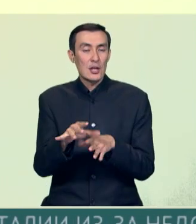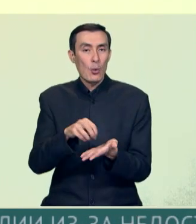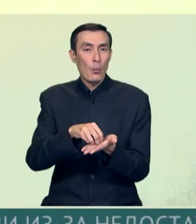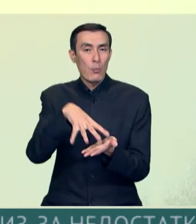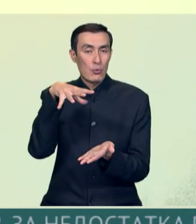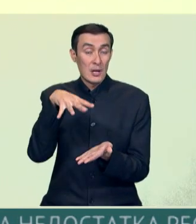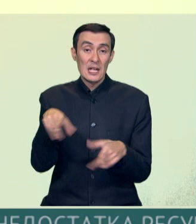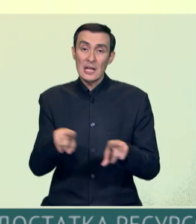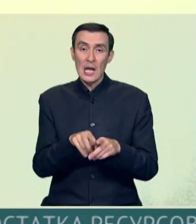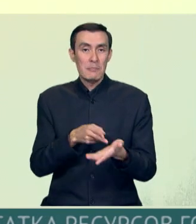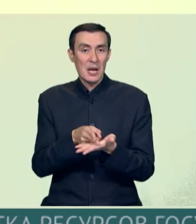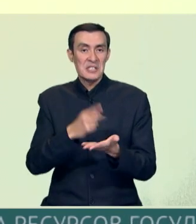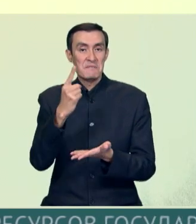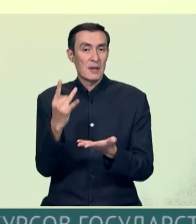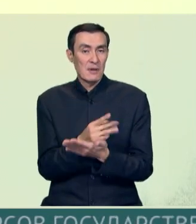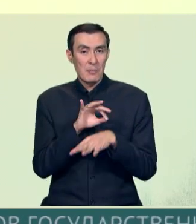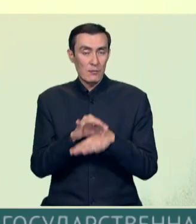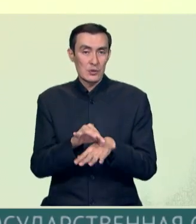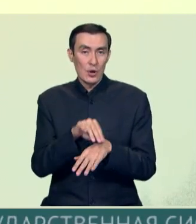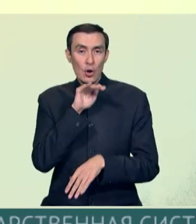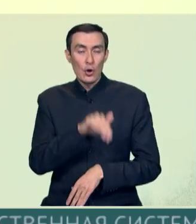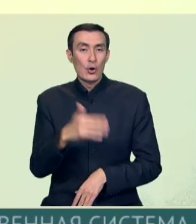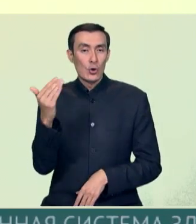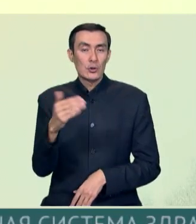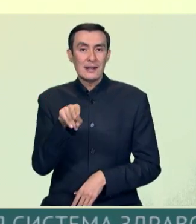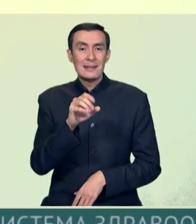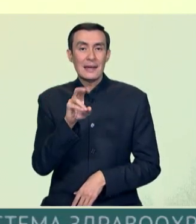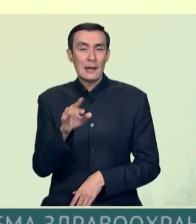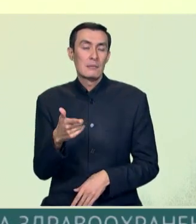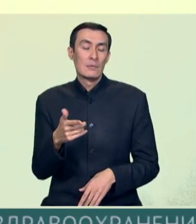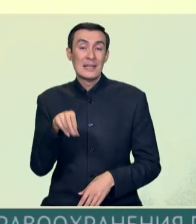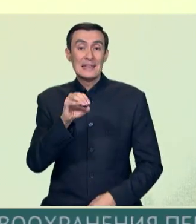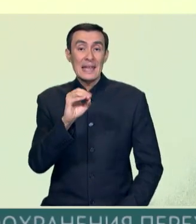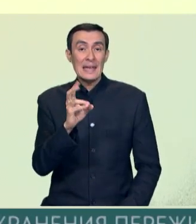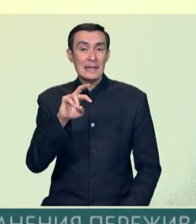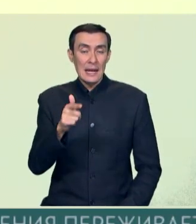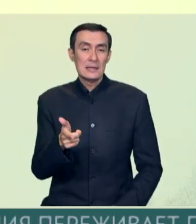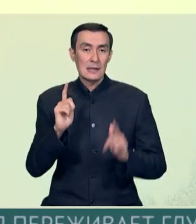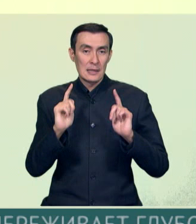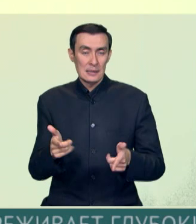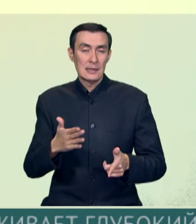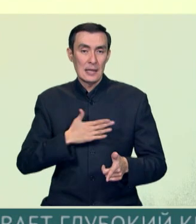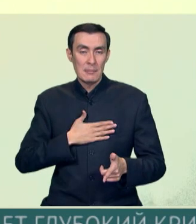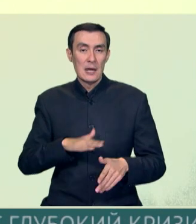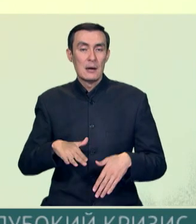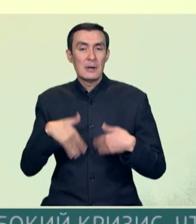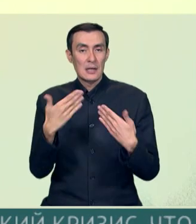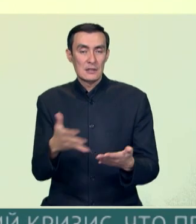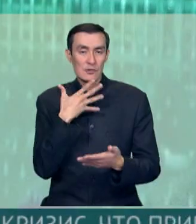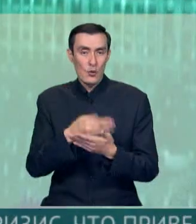проводятся впервые. Доктор Декель любезно согласился предоставить нам свой